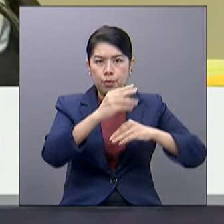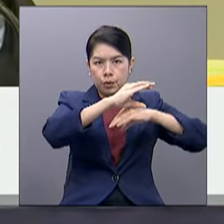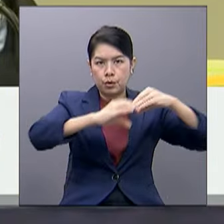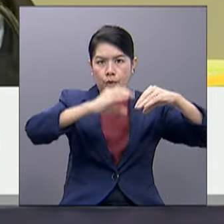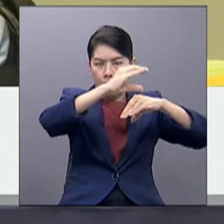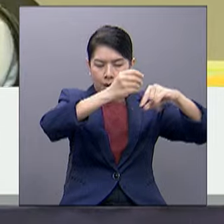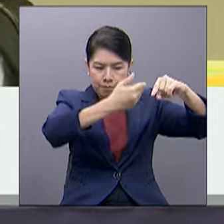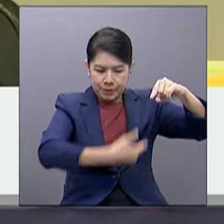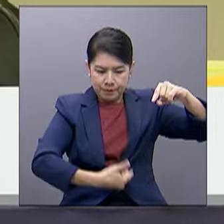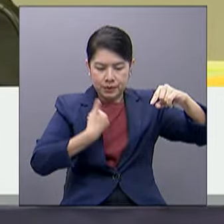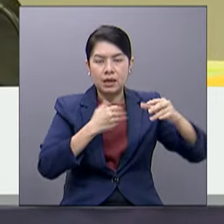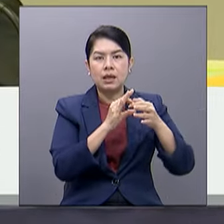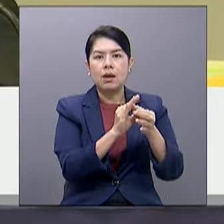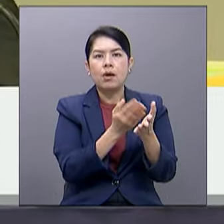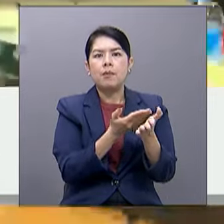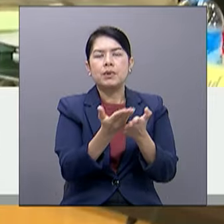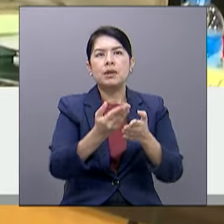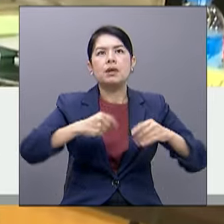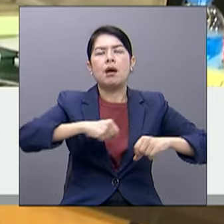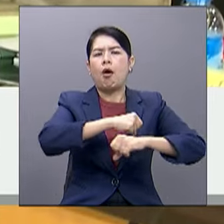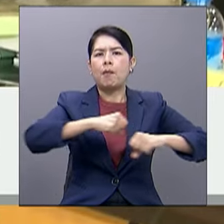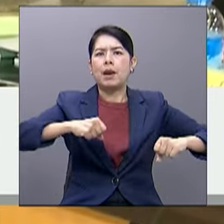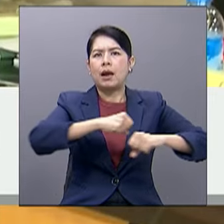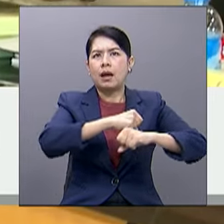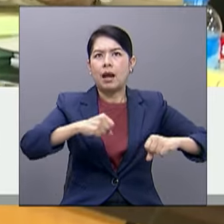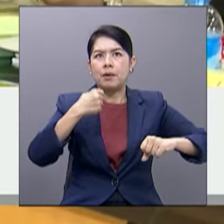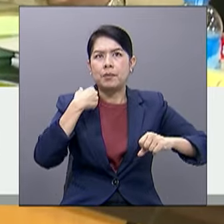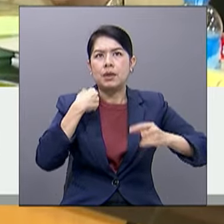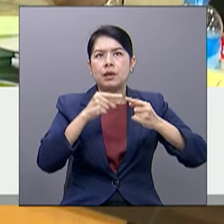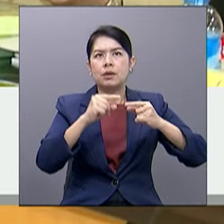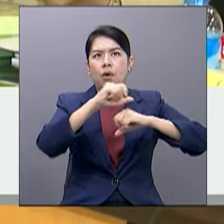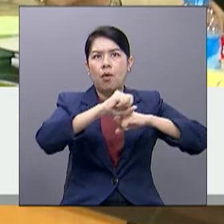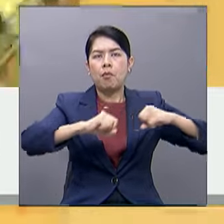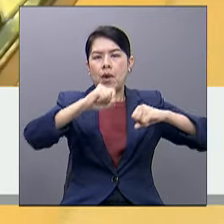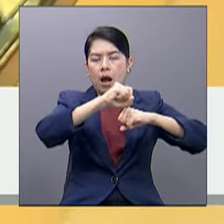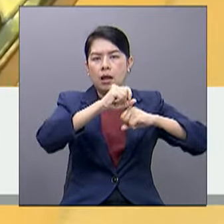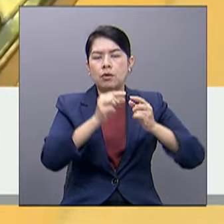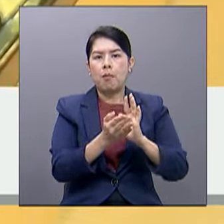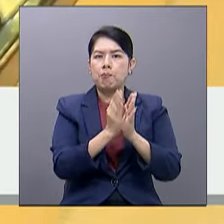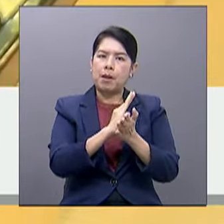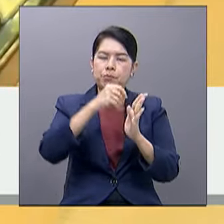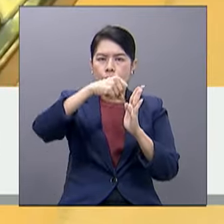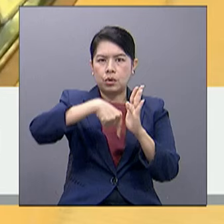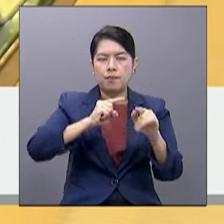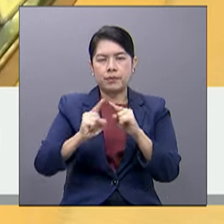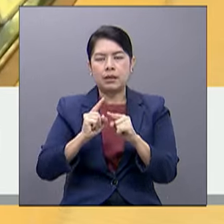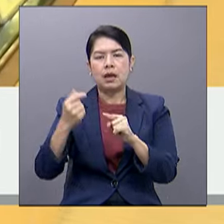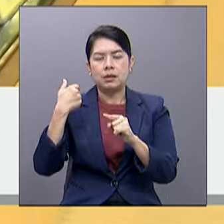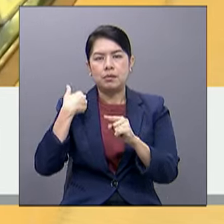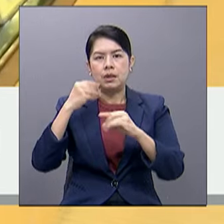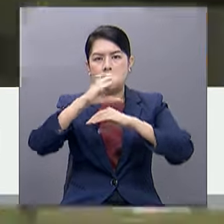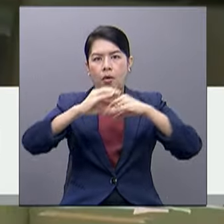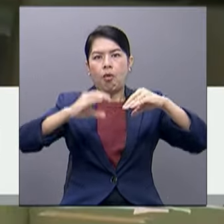ซื้อเครื่องออกกำลังกายรวมถึงโครงการก่อสร้างและปรับปรุงศูนย์กีฬาและนันทนาการอีก 7โครงการที่มีการจัดซื้อ